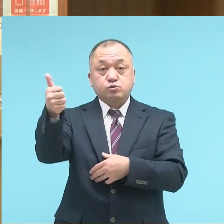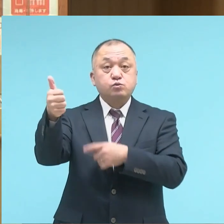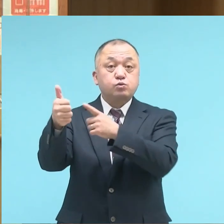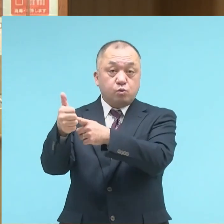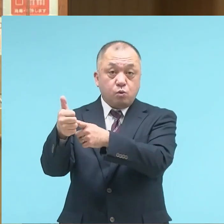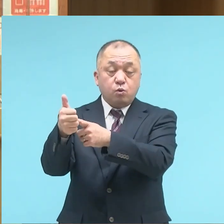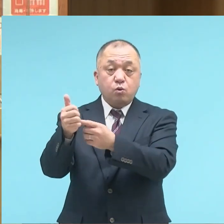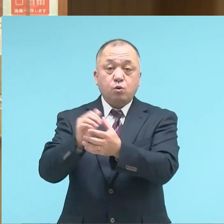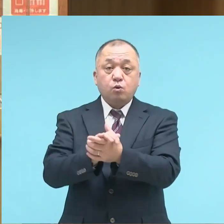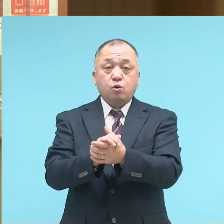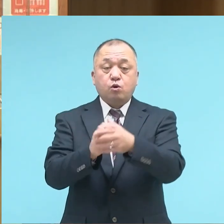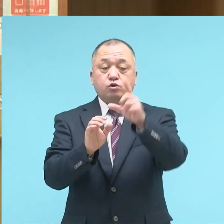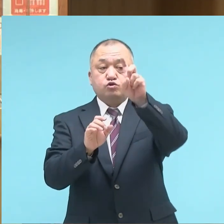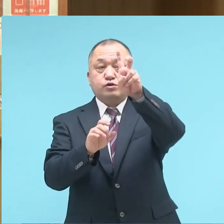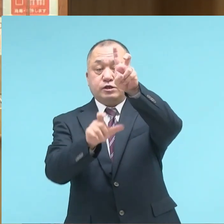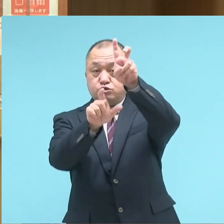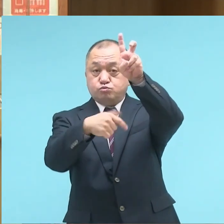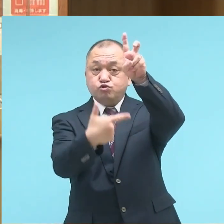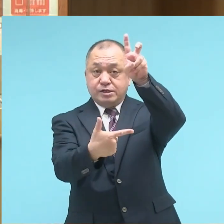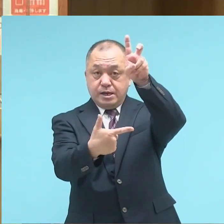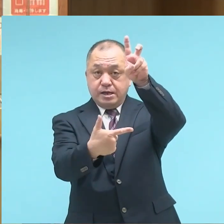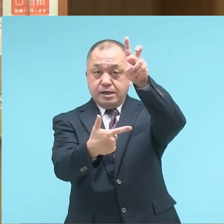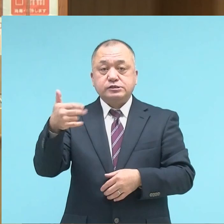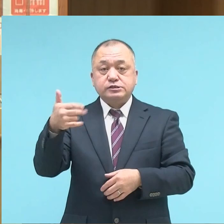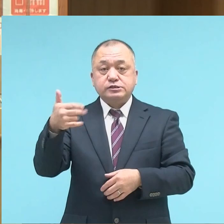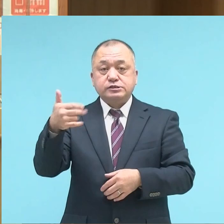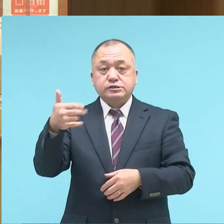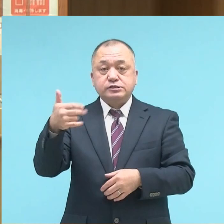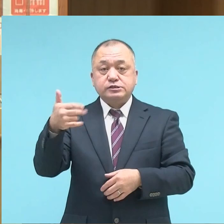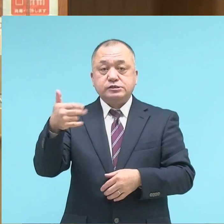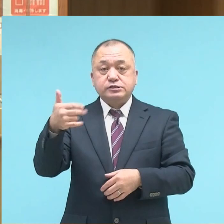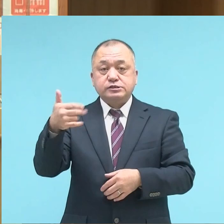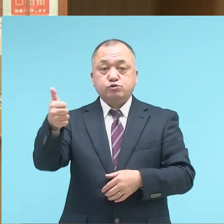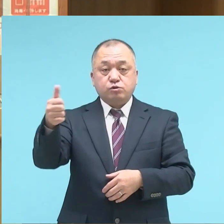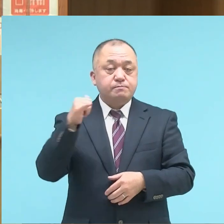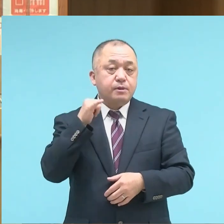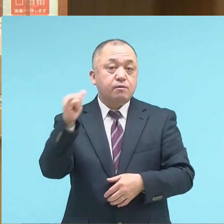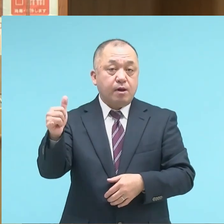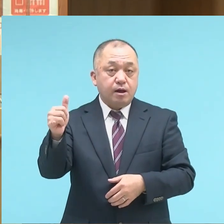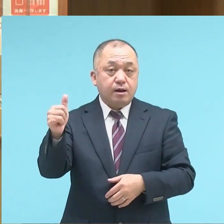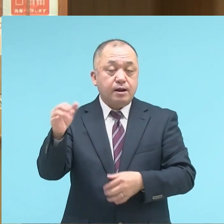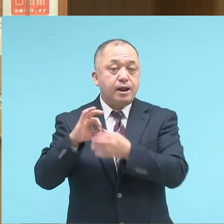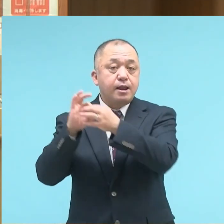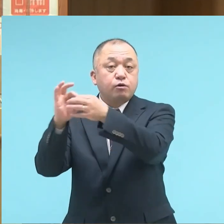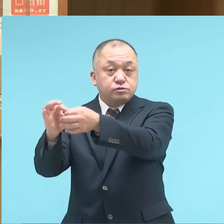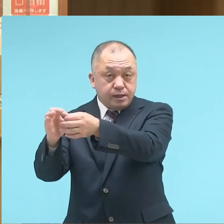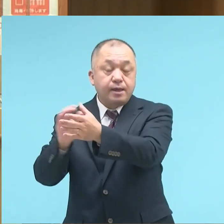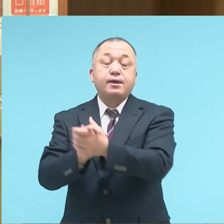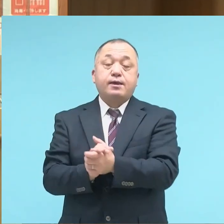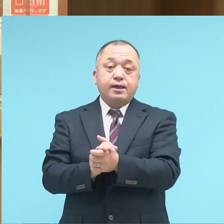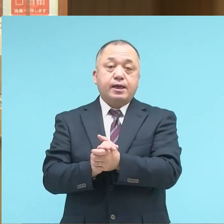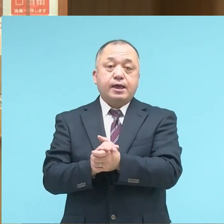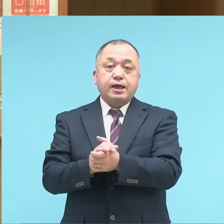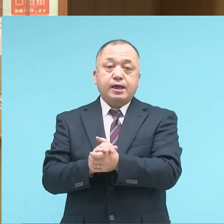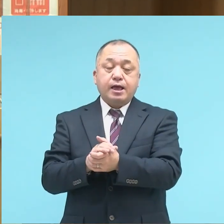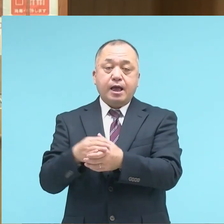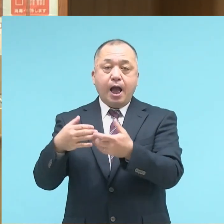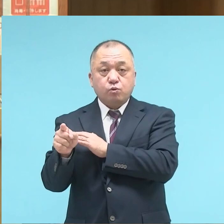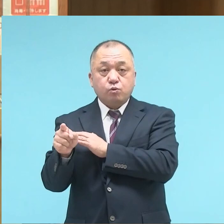文化になりますけども、市長の方に私からご連絡を申し上げて、その自衛隊の派遣ということ